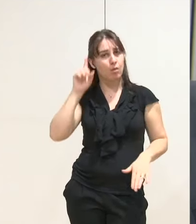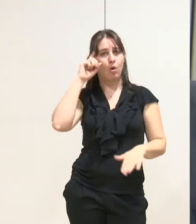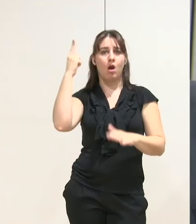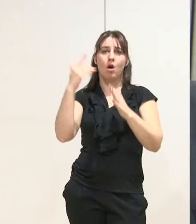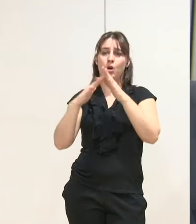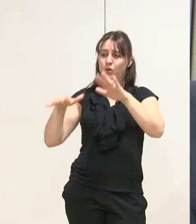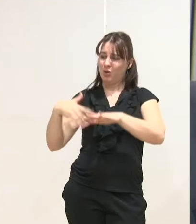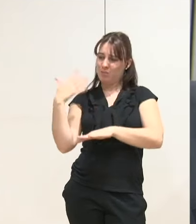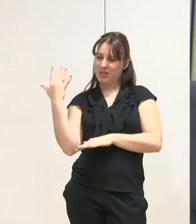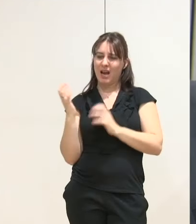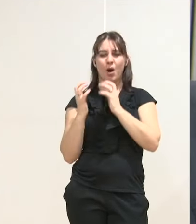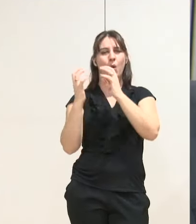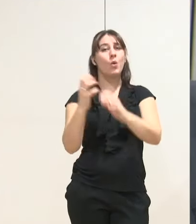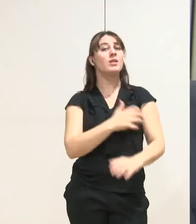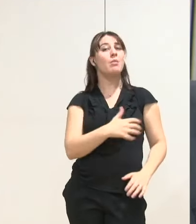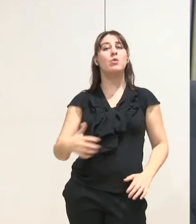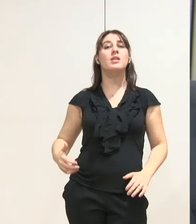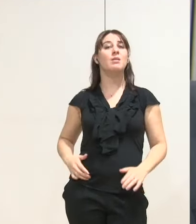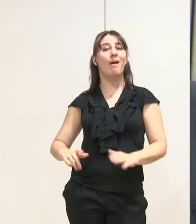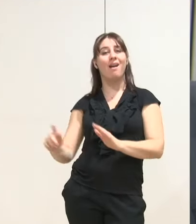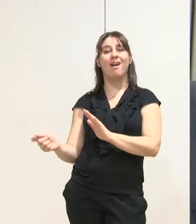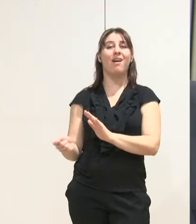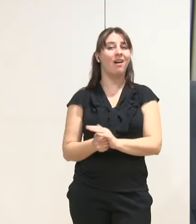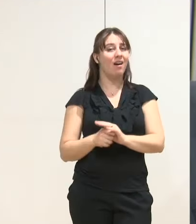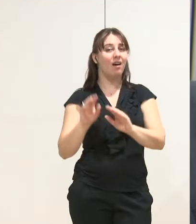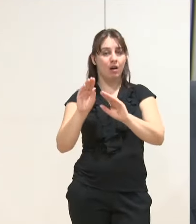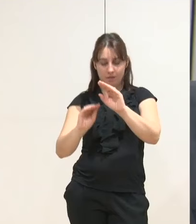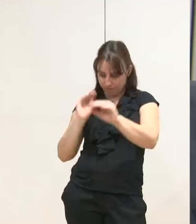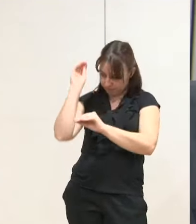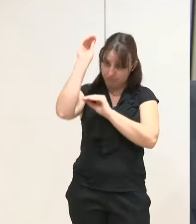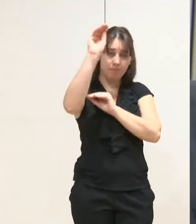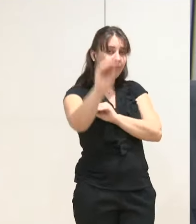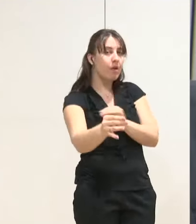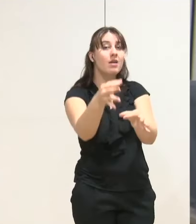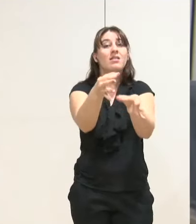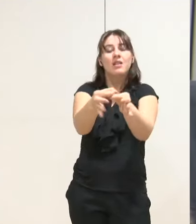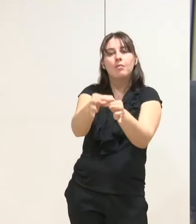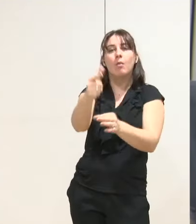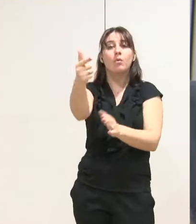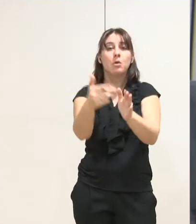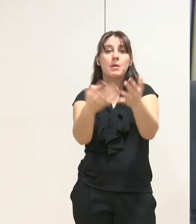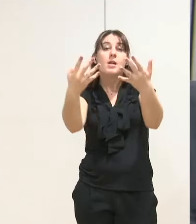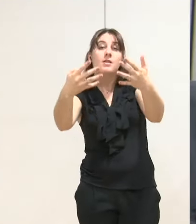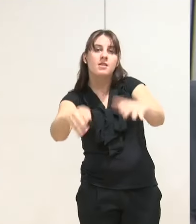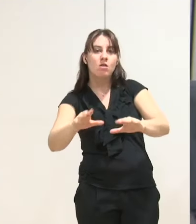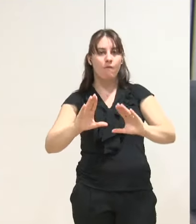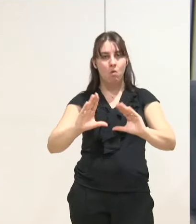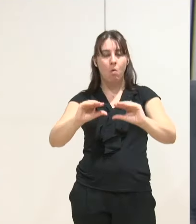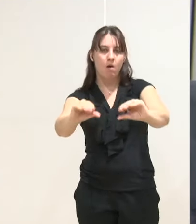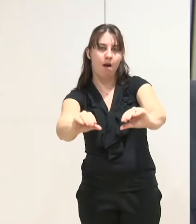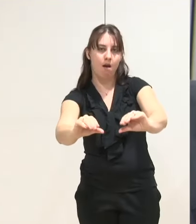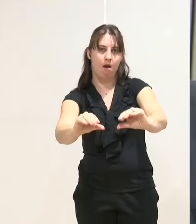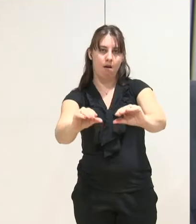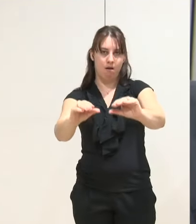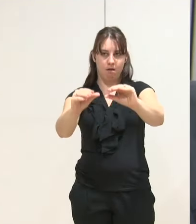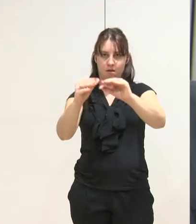décision du conseil municipal produira ses effets en septembre 2019 ça soulligne à quel point il